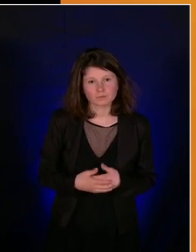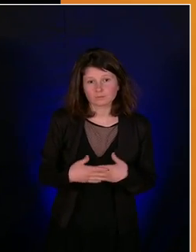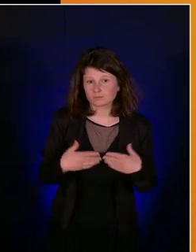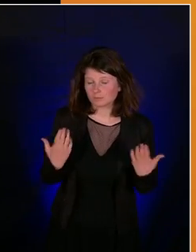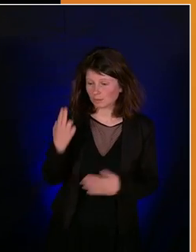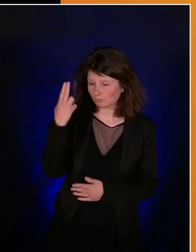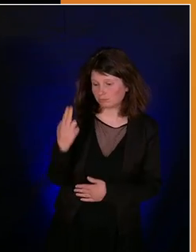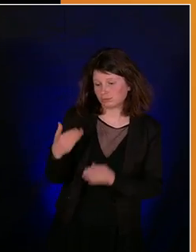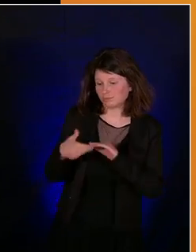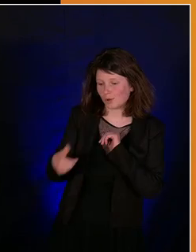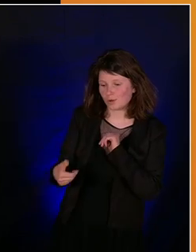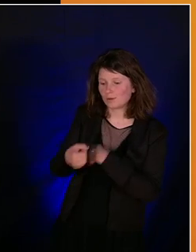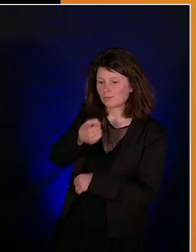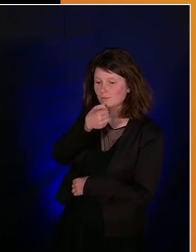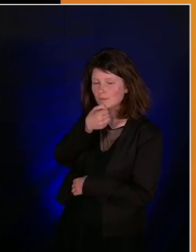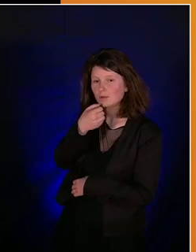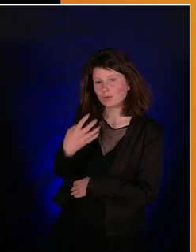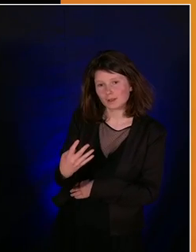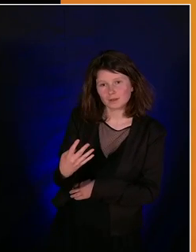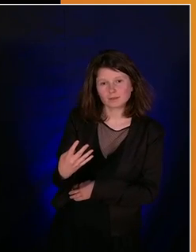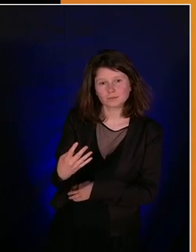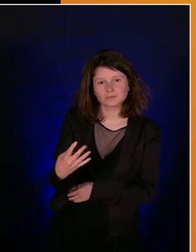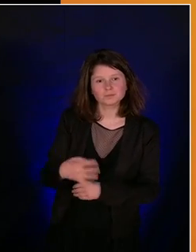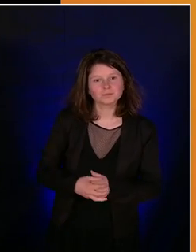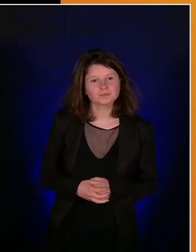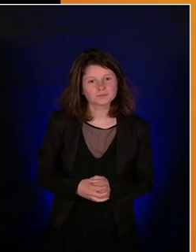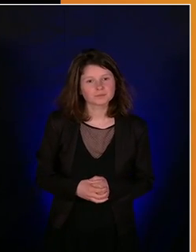allons-y donc micro numéro 4